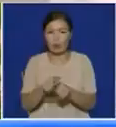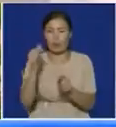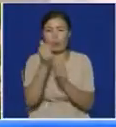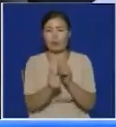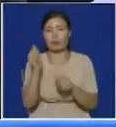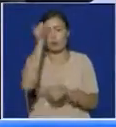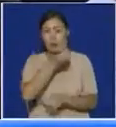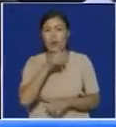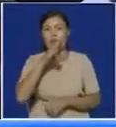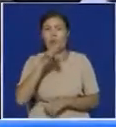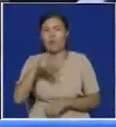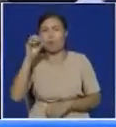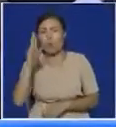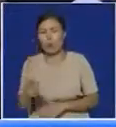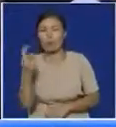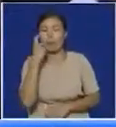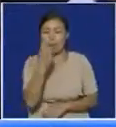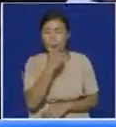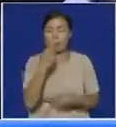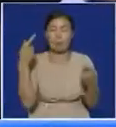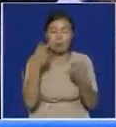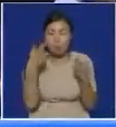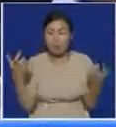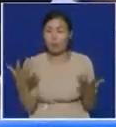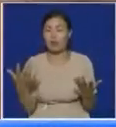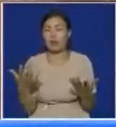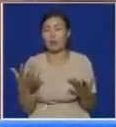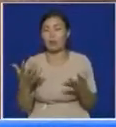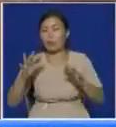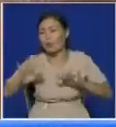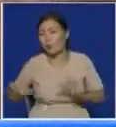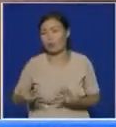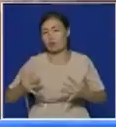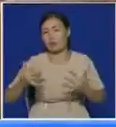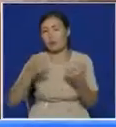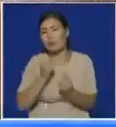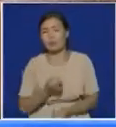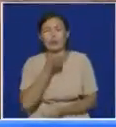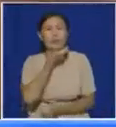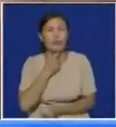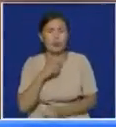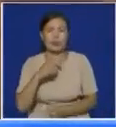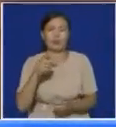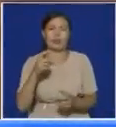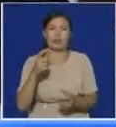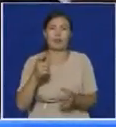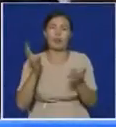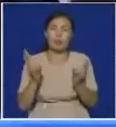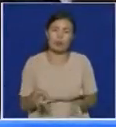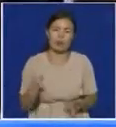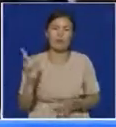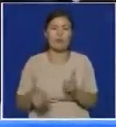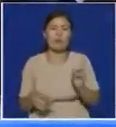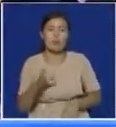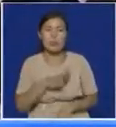насморк покраснением глаз дерматит усталость раздражительно першение в горле кашель иногда приступы удушья